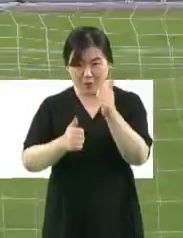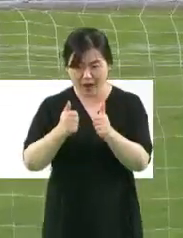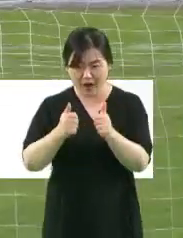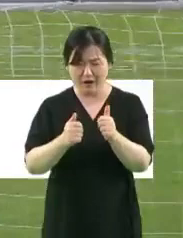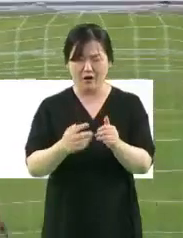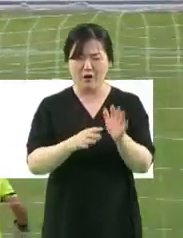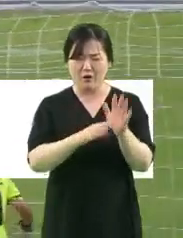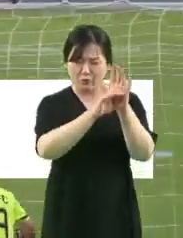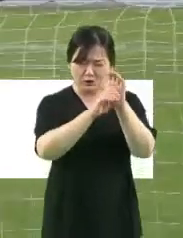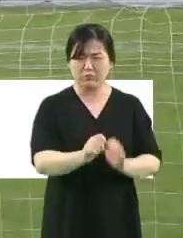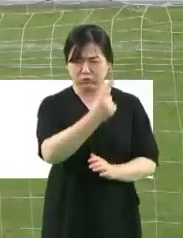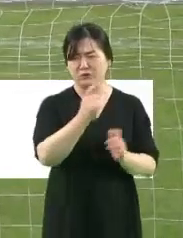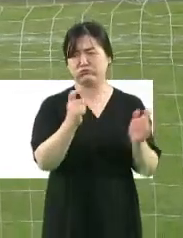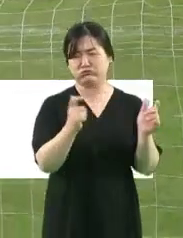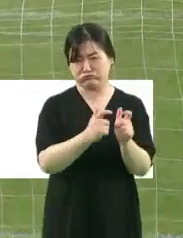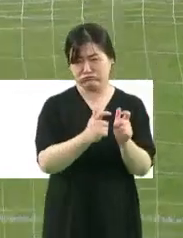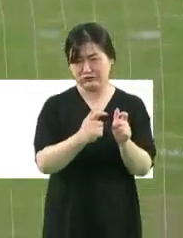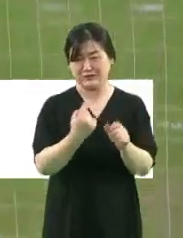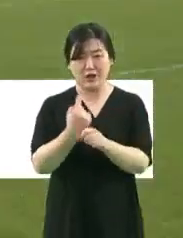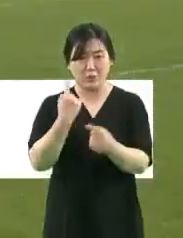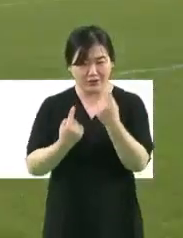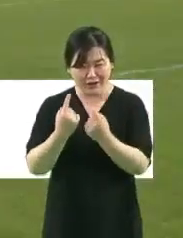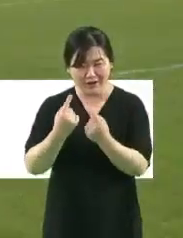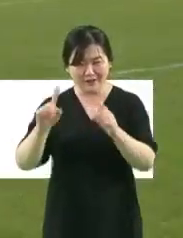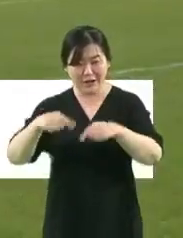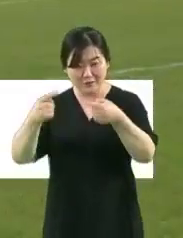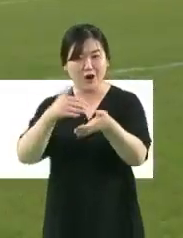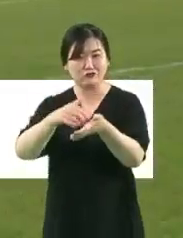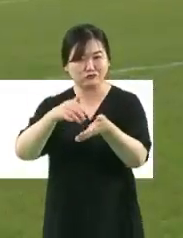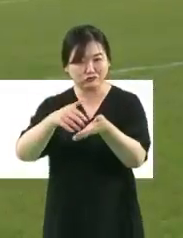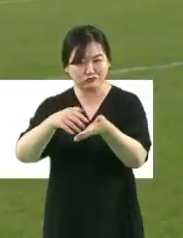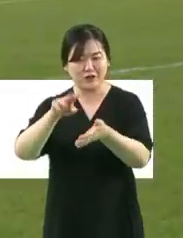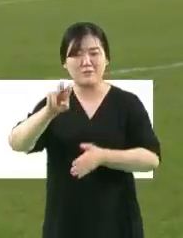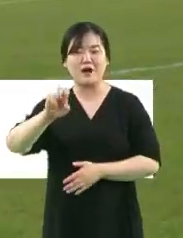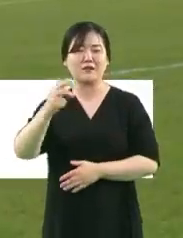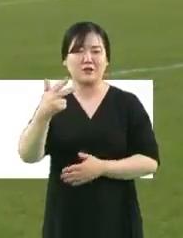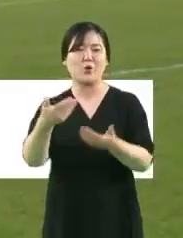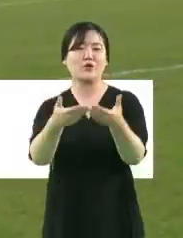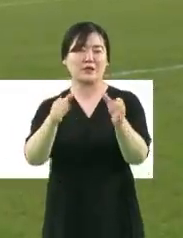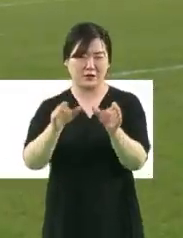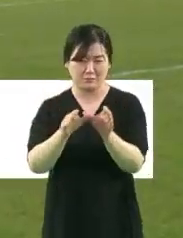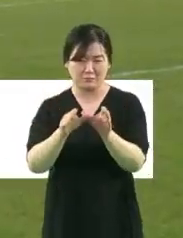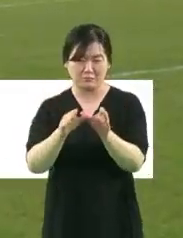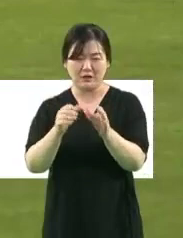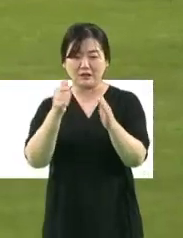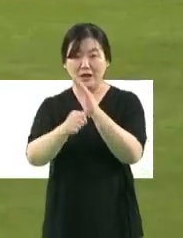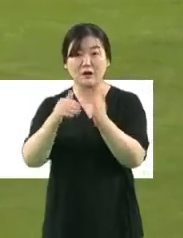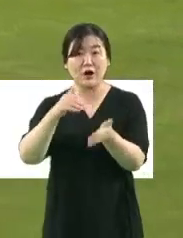대회에는 코로나19로 축소됐던 작년보다 참가 규모가 커져 모두